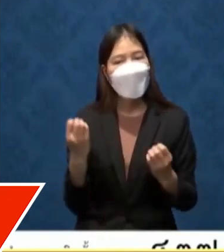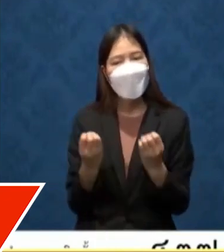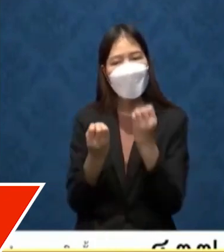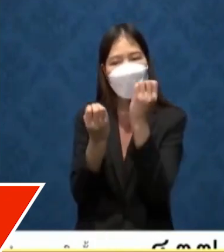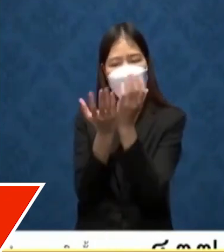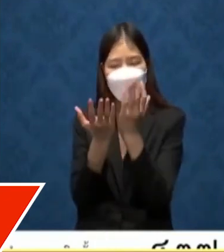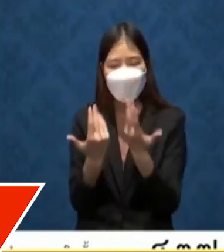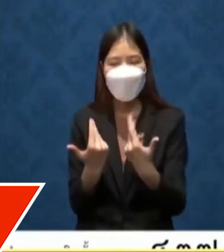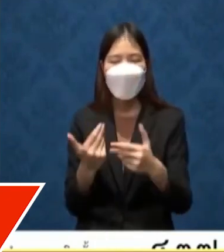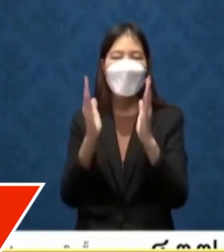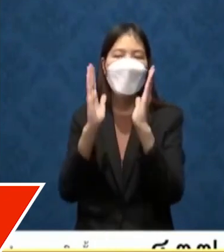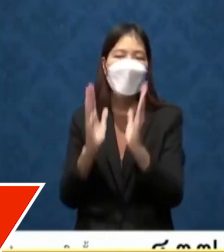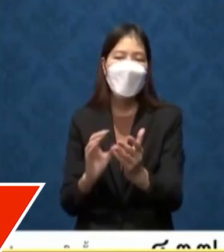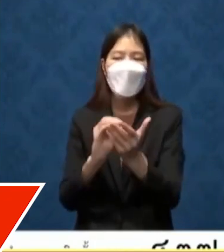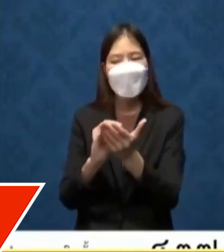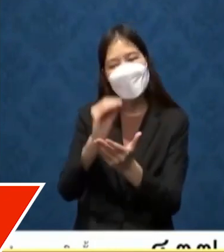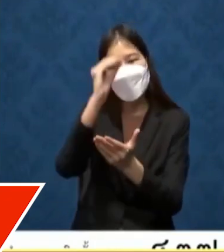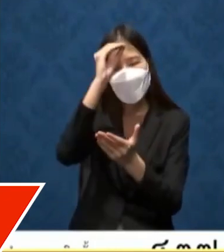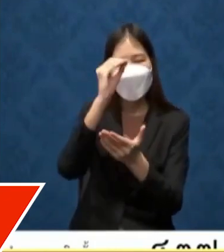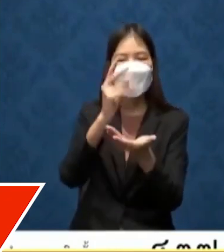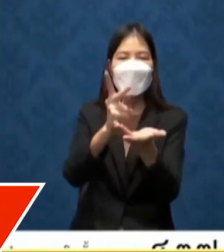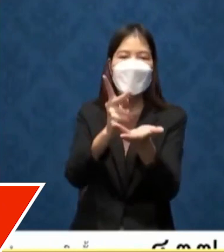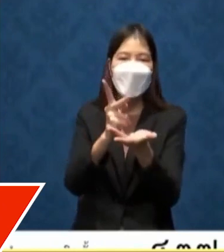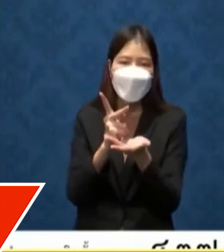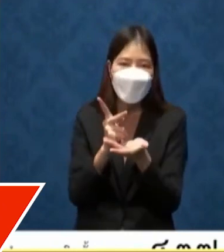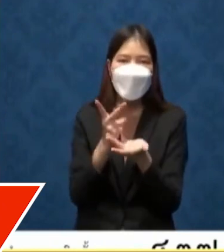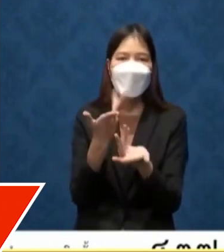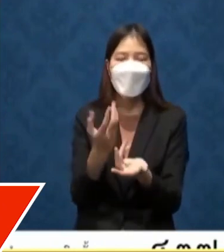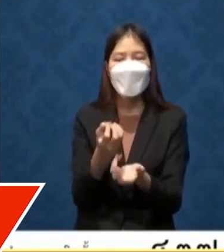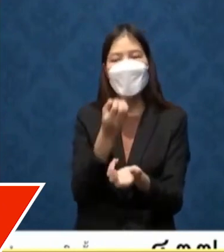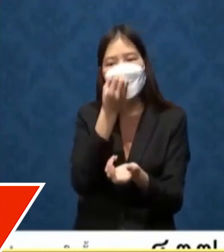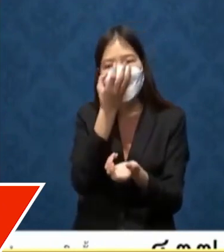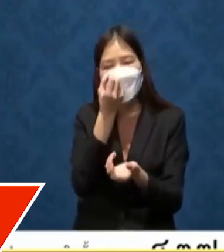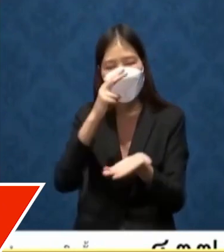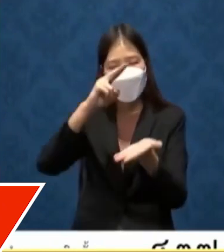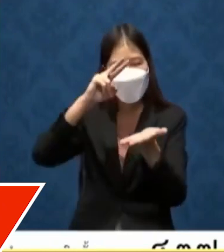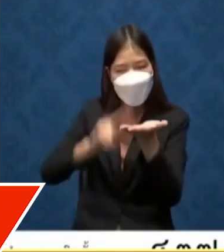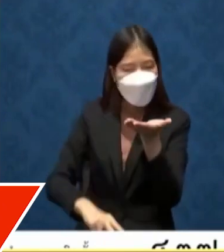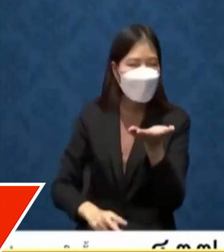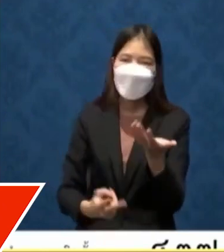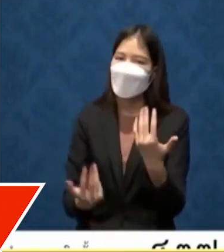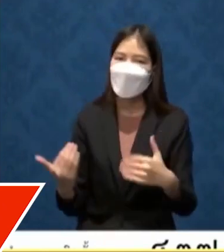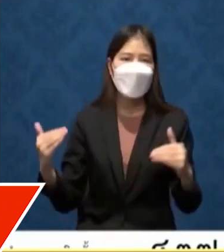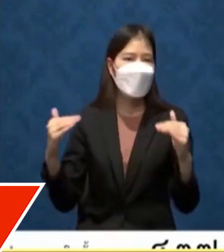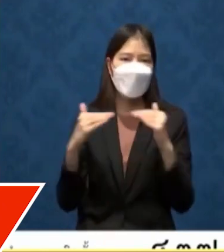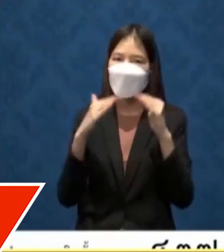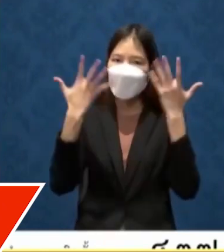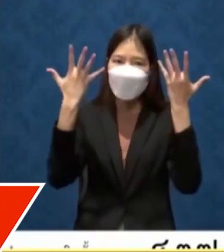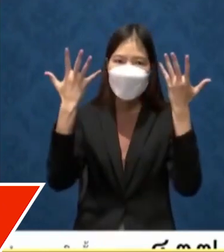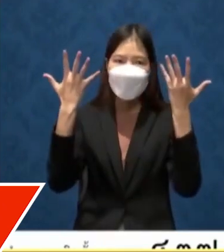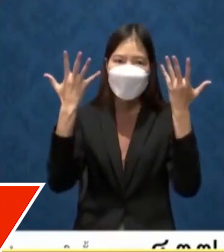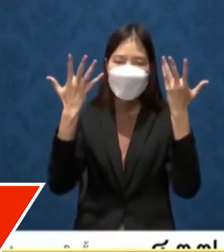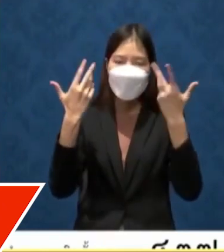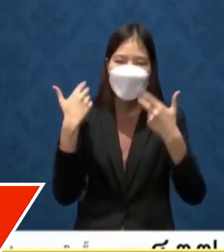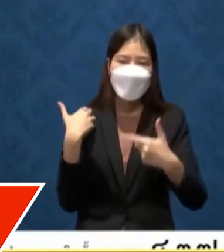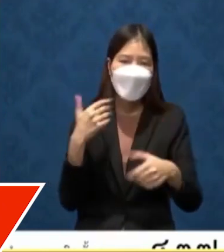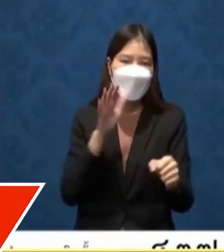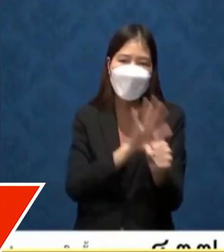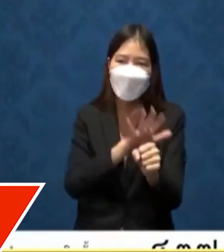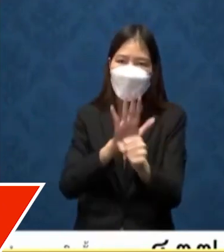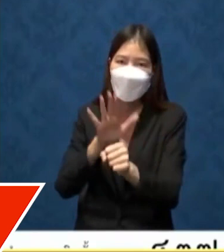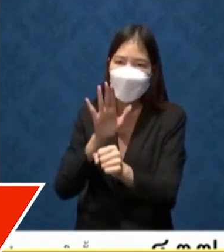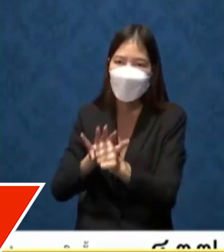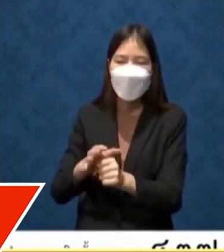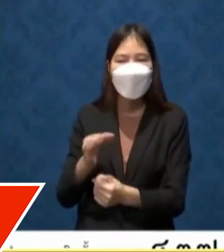ผู้กู้ที่เป็นนักเรียนนักศึกษาที่แบกภาระจากการโดนดอกเบี้ยเบี้ยปรับที่ไม่เป็นธรรมและการโดนทวงหนี้จนถึงขั้นโดนบังคับ